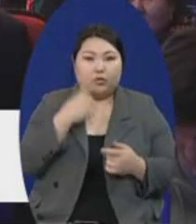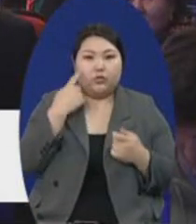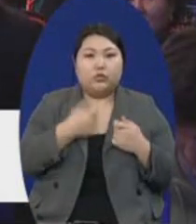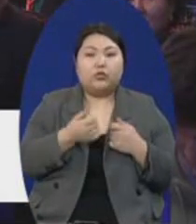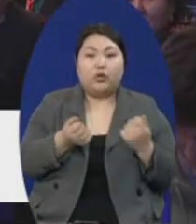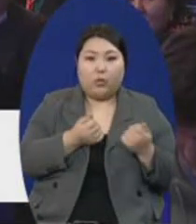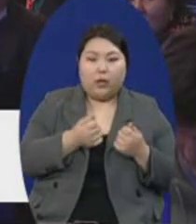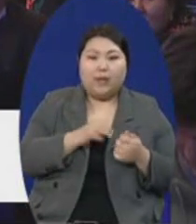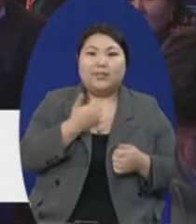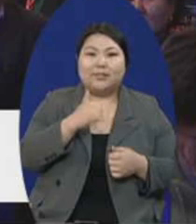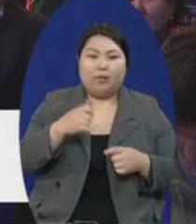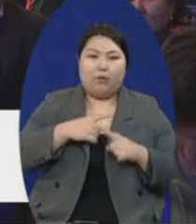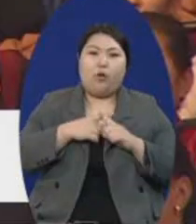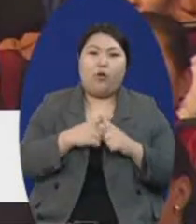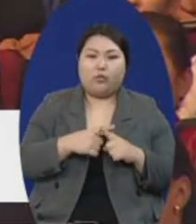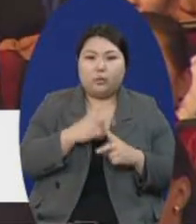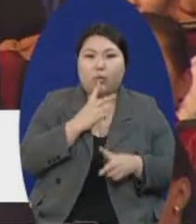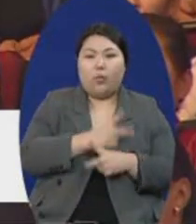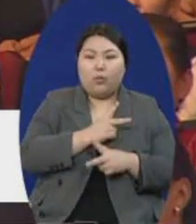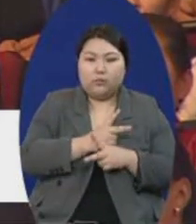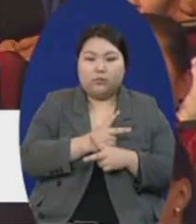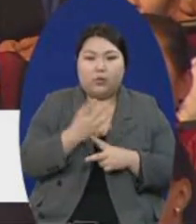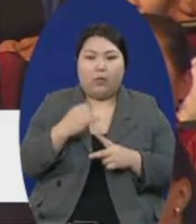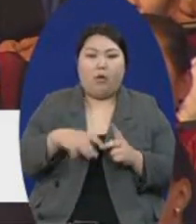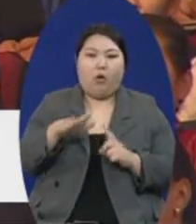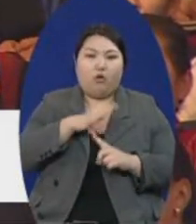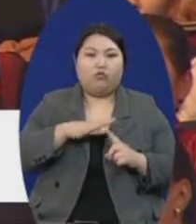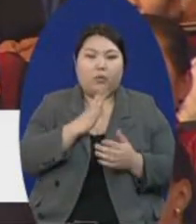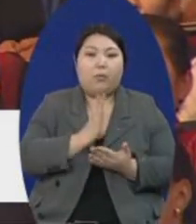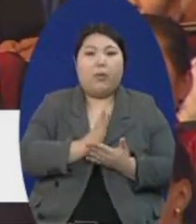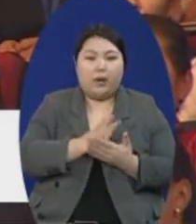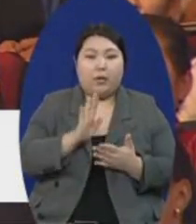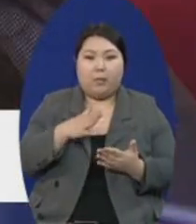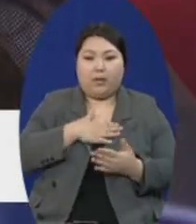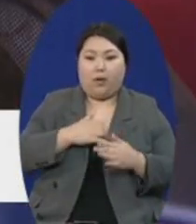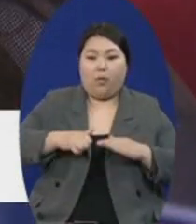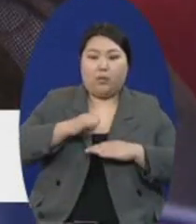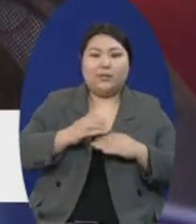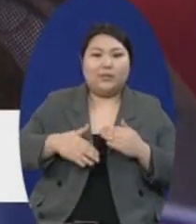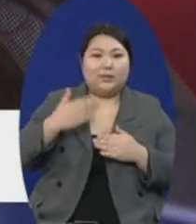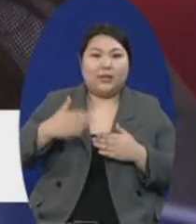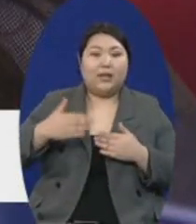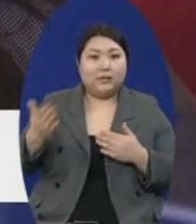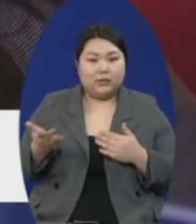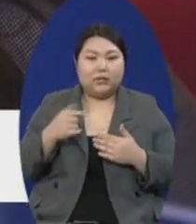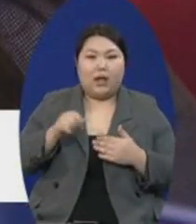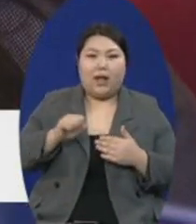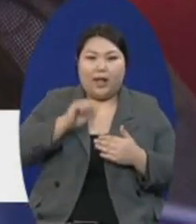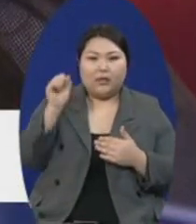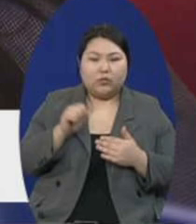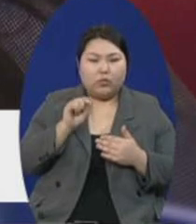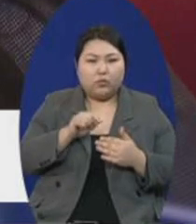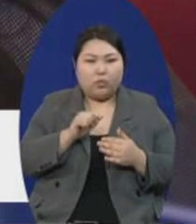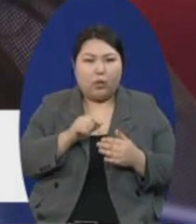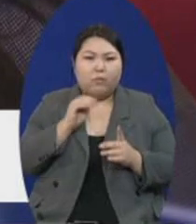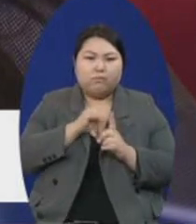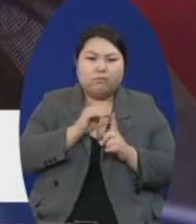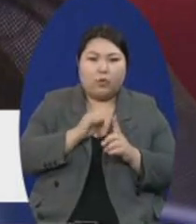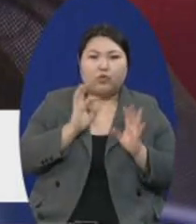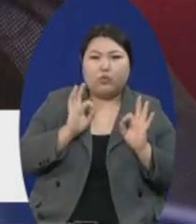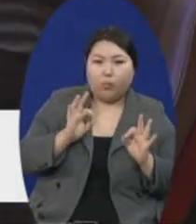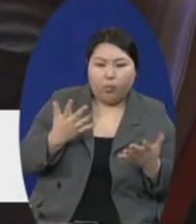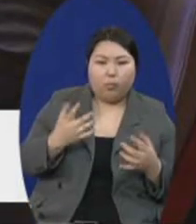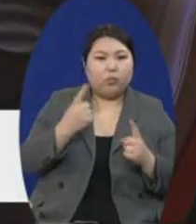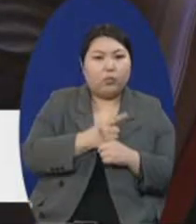зарим хоригдсан үйлчилж байгаа. Тиймээс манай улсын хувьд цаашид бас энэ асуудлыг хөндөх нь зөв үгүй юу гэдэг тухай